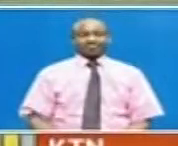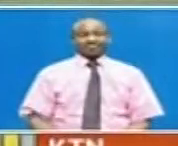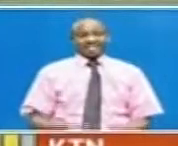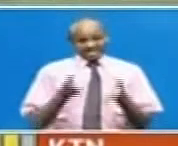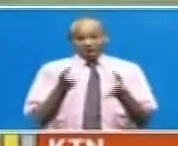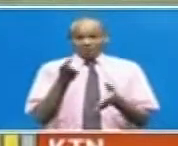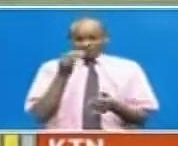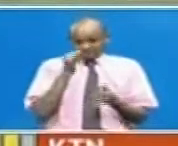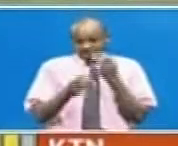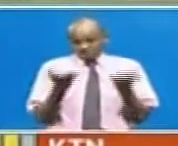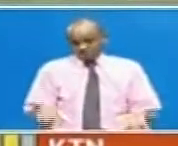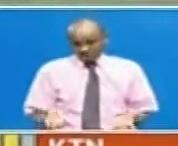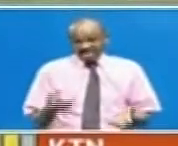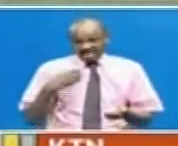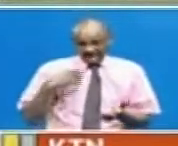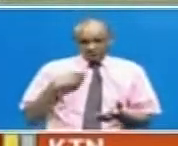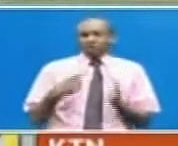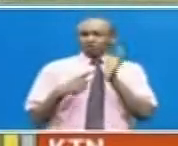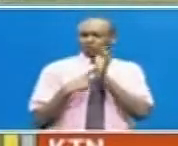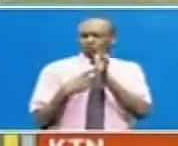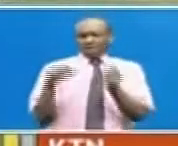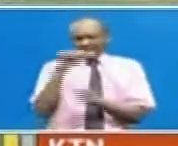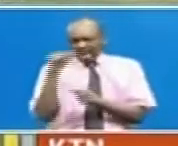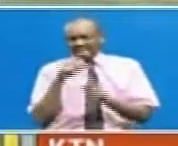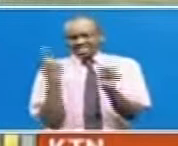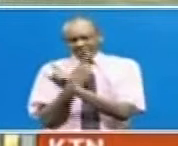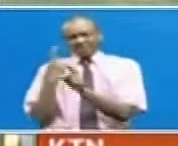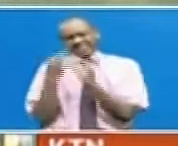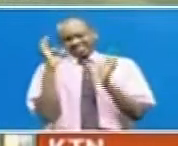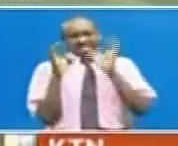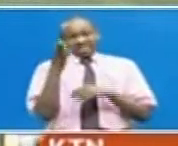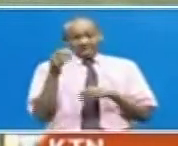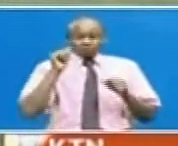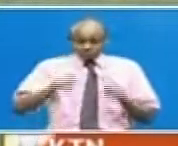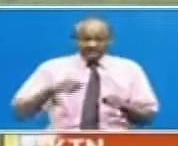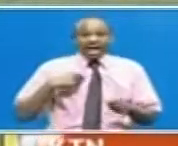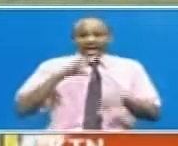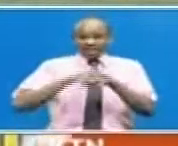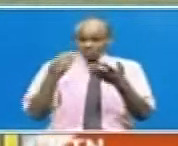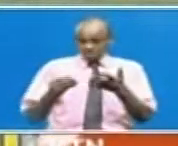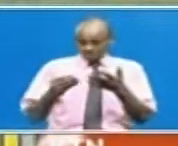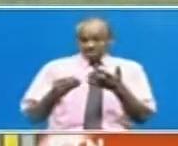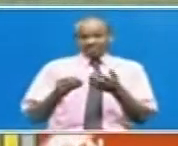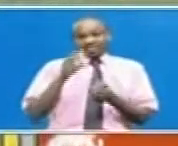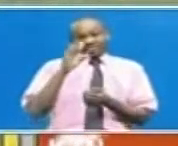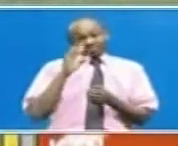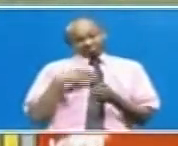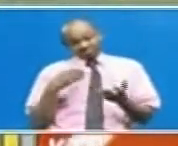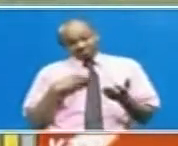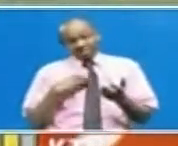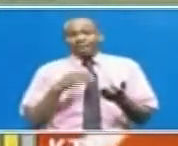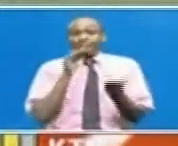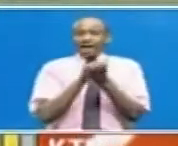Na hatimaye mashindano maonyesho magari ya Concours Delegance yamepigwa jeki hii leo na benki ya Commercial Bank of Africa